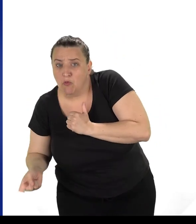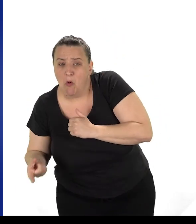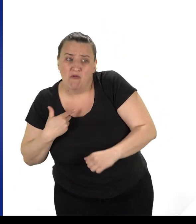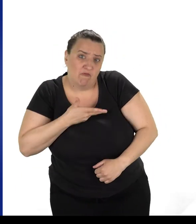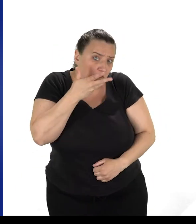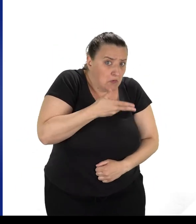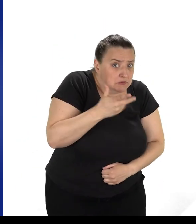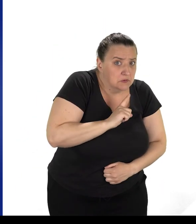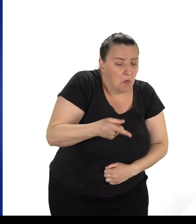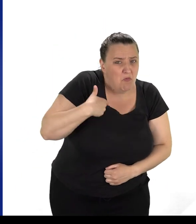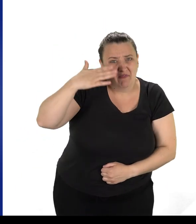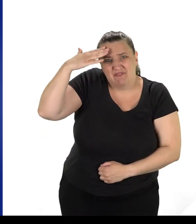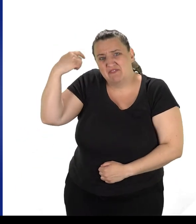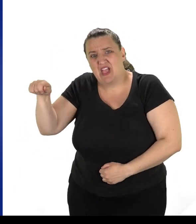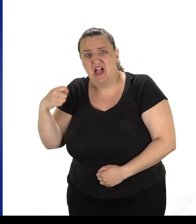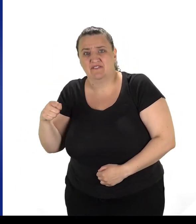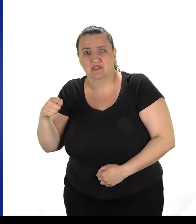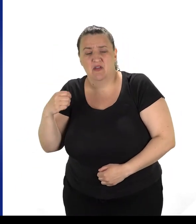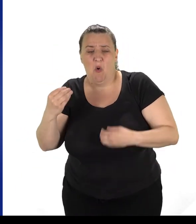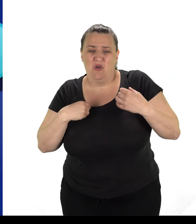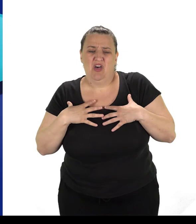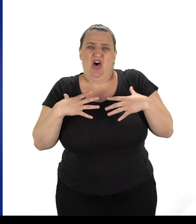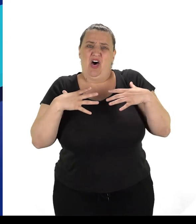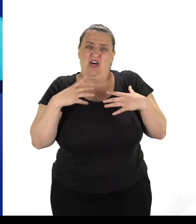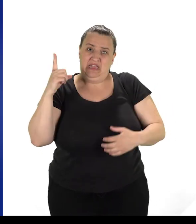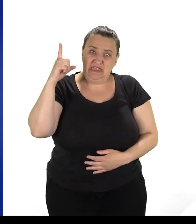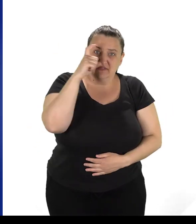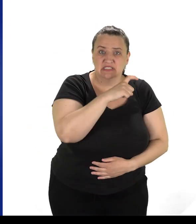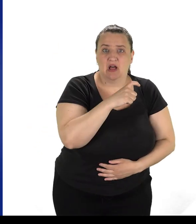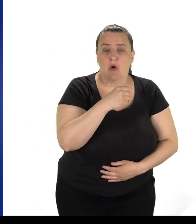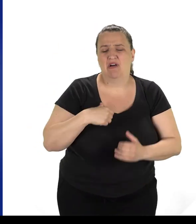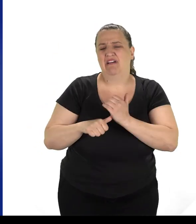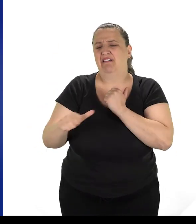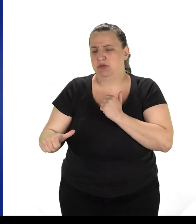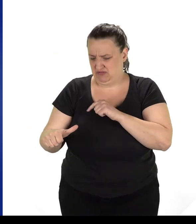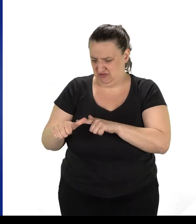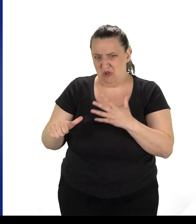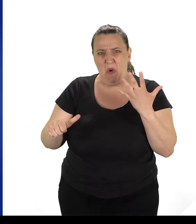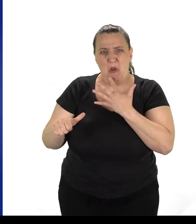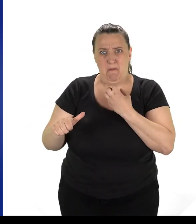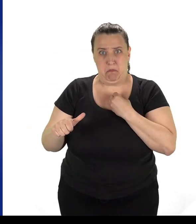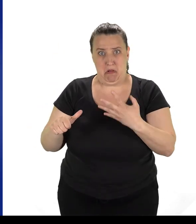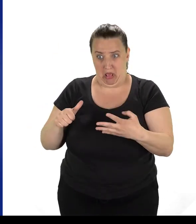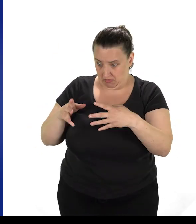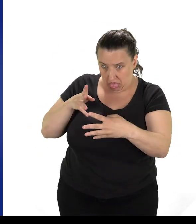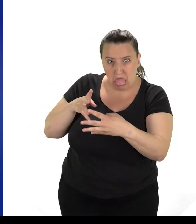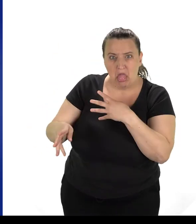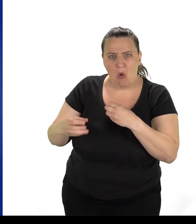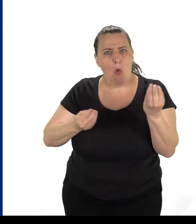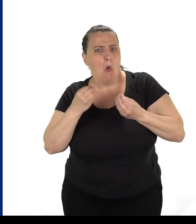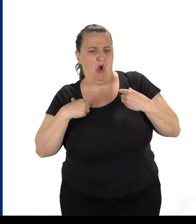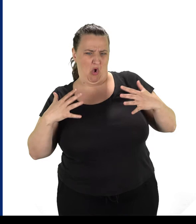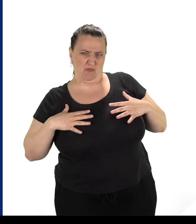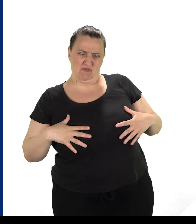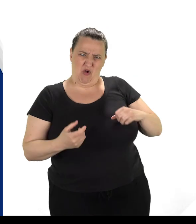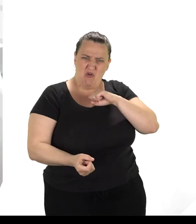vomis, si j'ai de la fièvre, si je suis gênée pour respirer, si j'ai des selles blanches décolorées ou si j'ai un